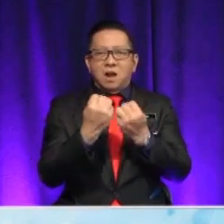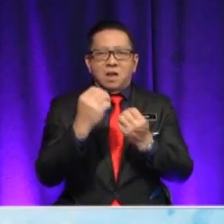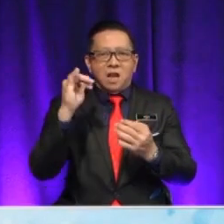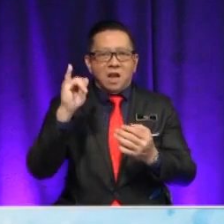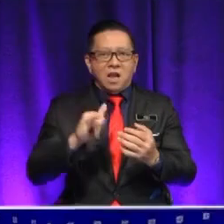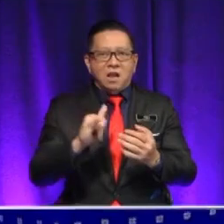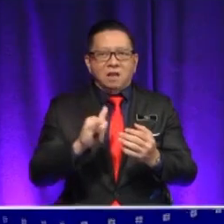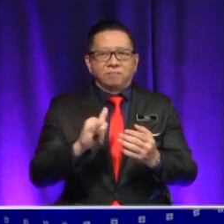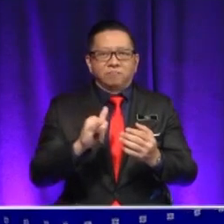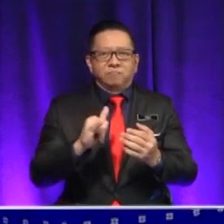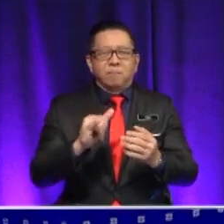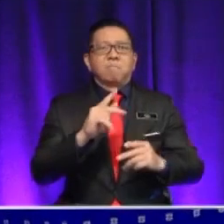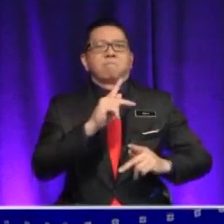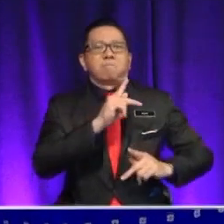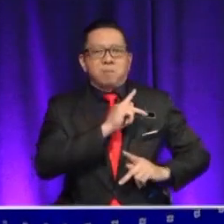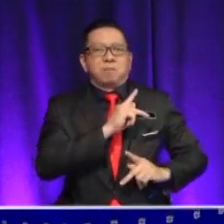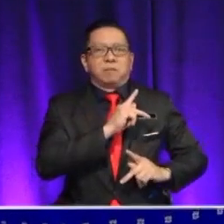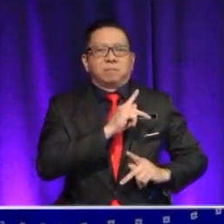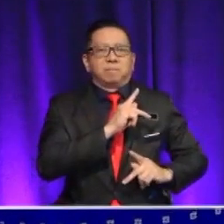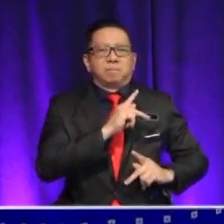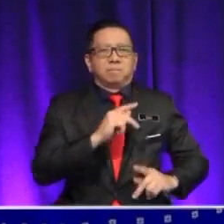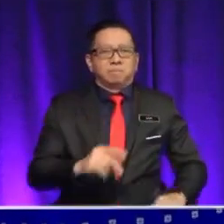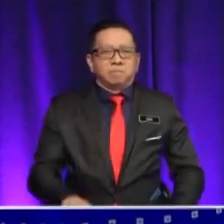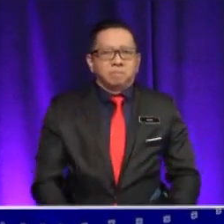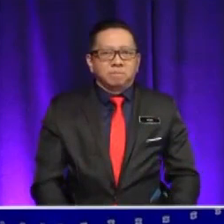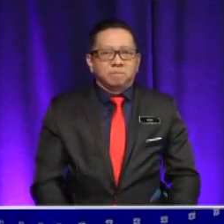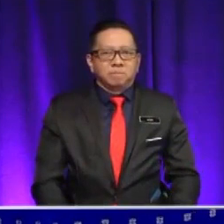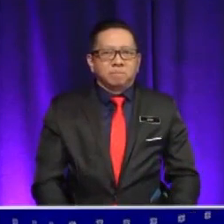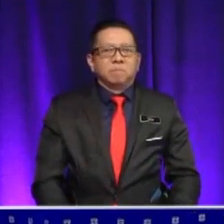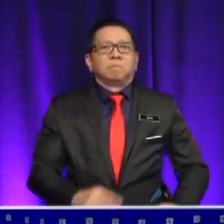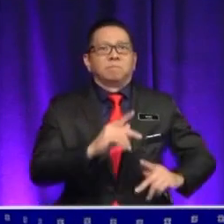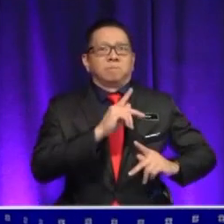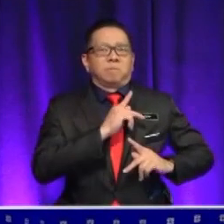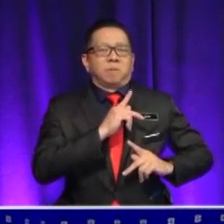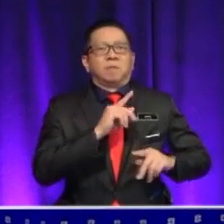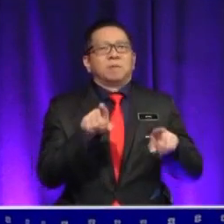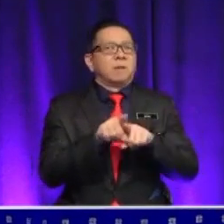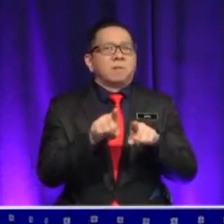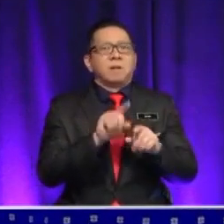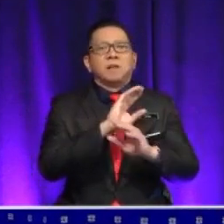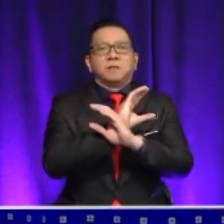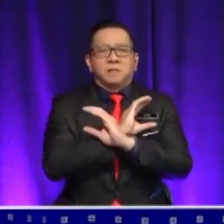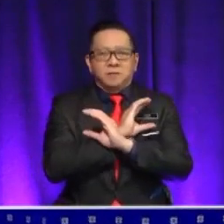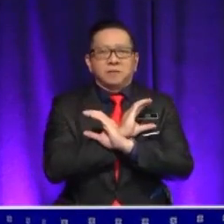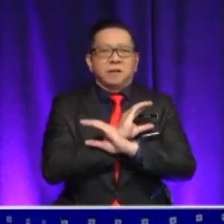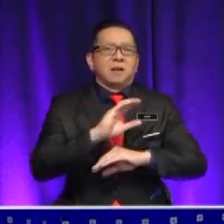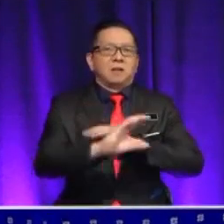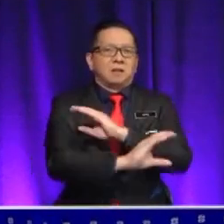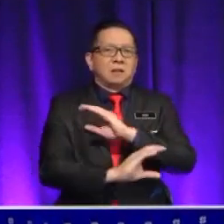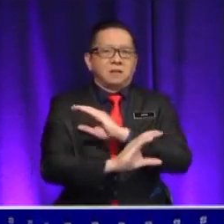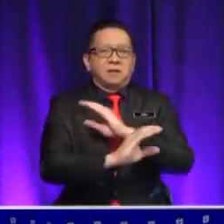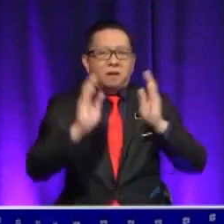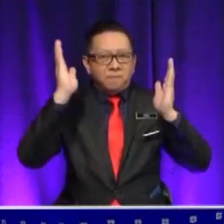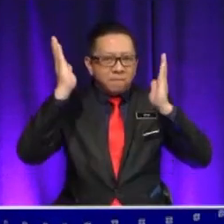mempunyai sifat patriotik. Okey, semangat patriotik ni lebih kita ketahui semangat cintakan tanah air. Betul. Ataupun